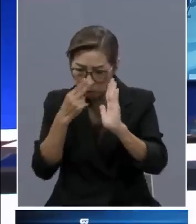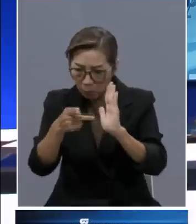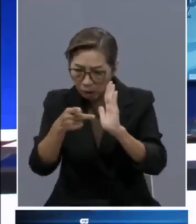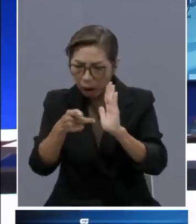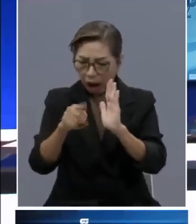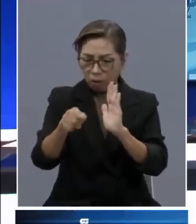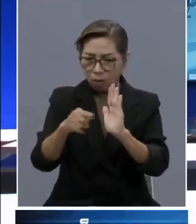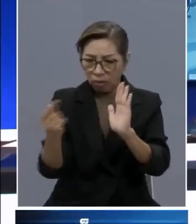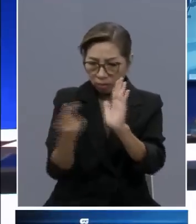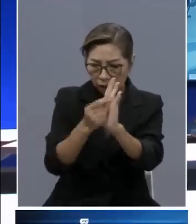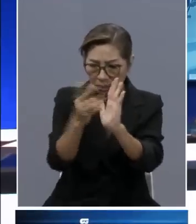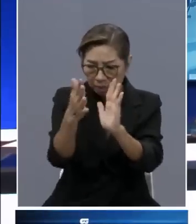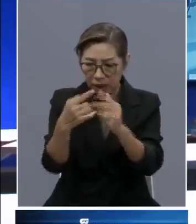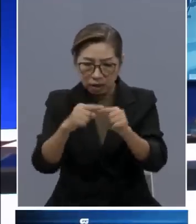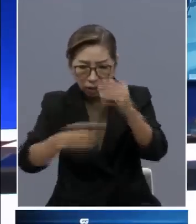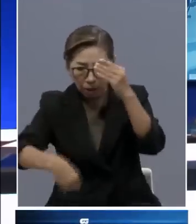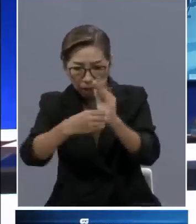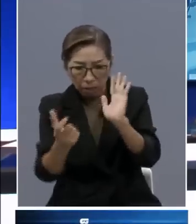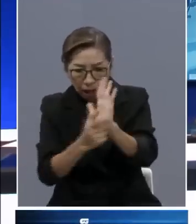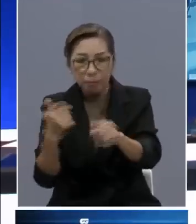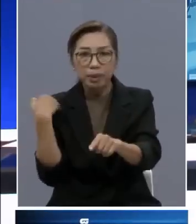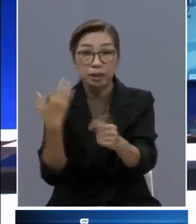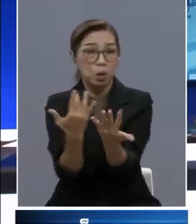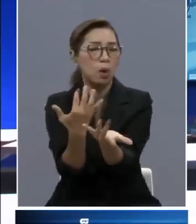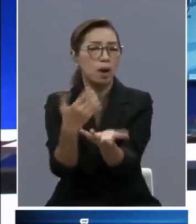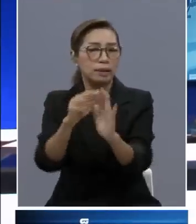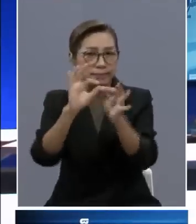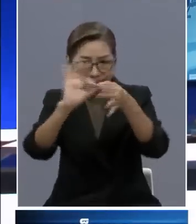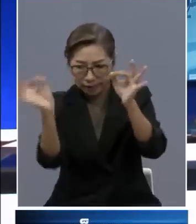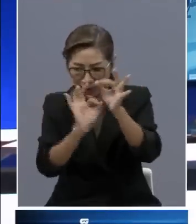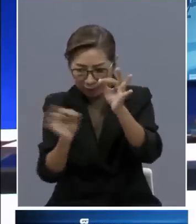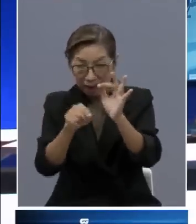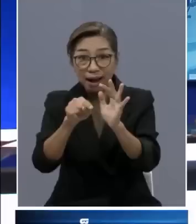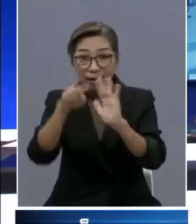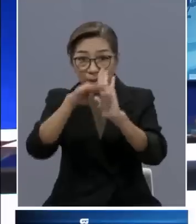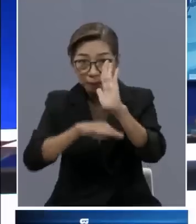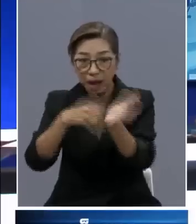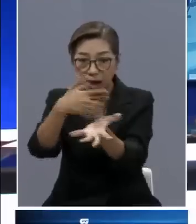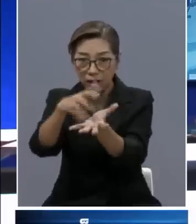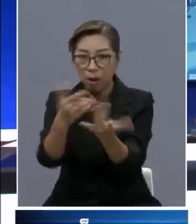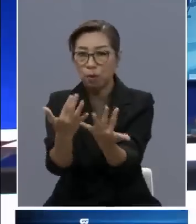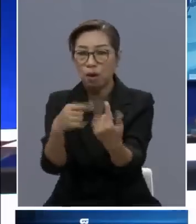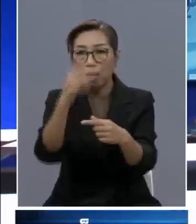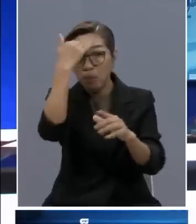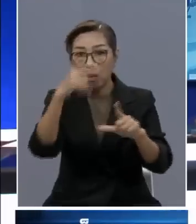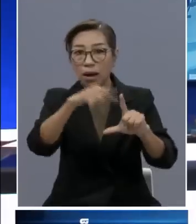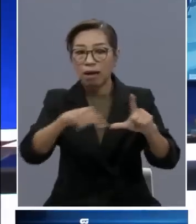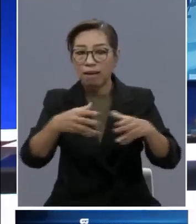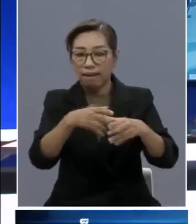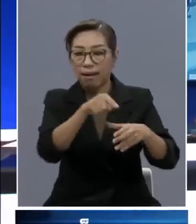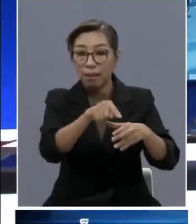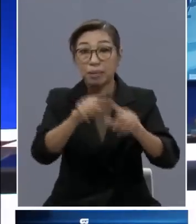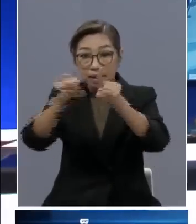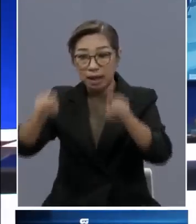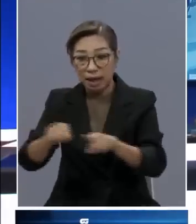ามานะครับขณะเดียวกันเองเนี่ยเรื่องของเนื้อหาก็เดี๋ยวว่ากันเดี๋ยวจับตากันเพราะว่ามันมีบางเรื่องที่ทางก้าวไกลเองเนี่ยเขาจะไปผลักดันต่อในก